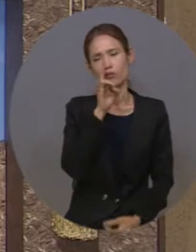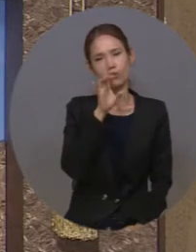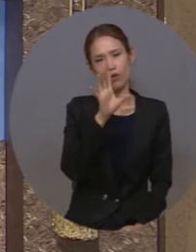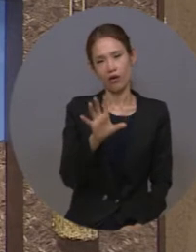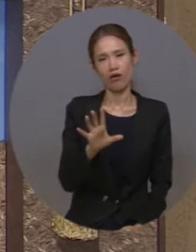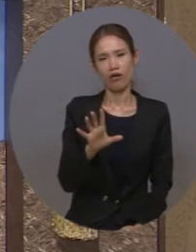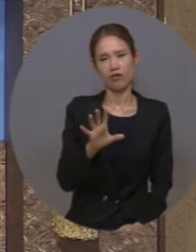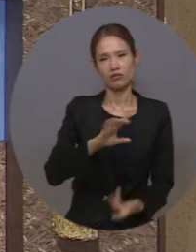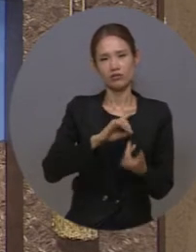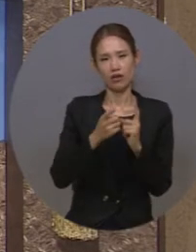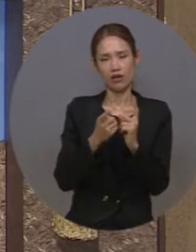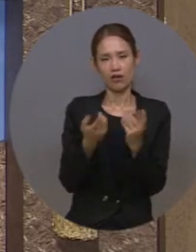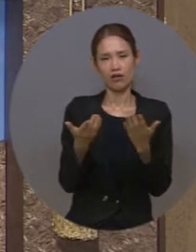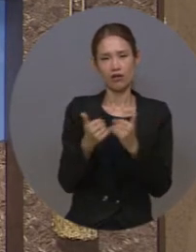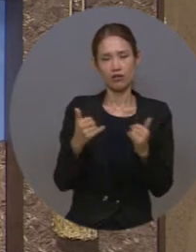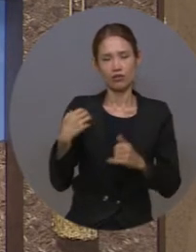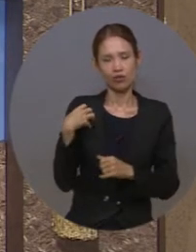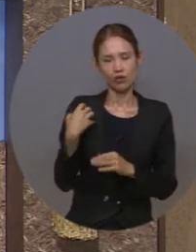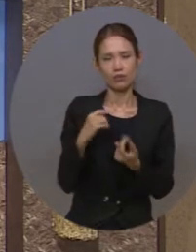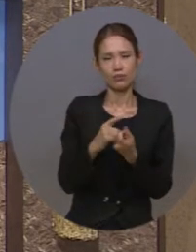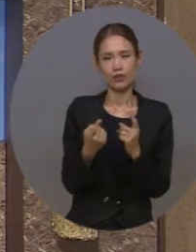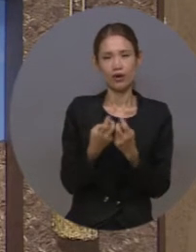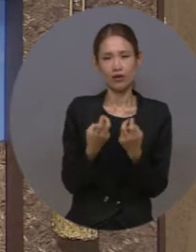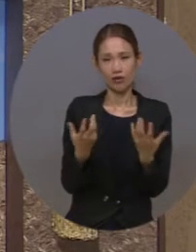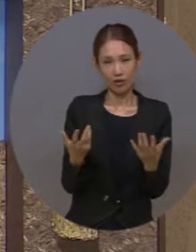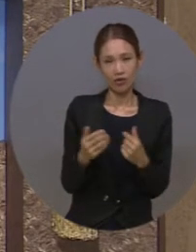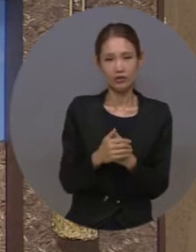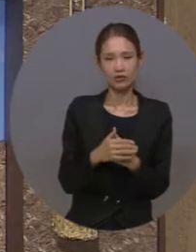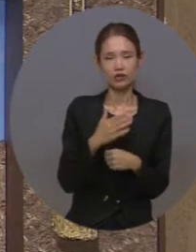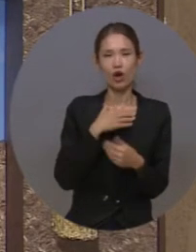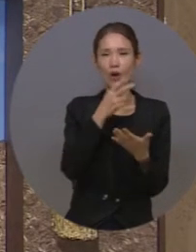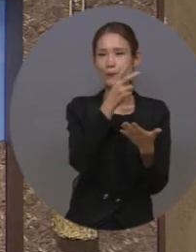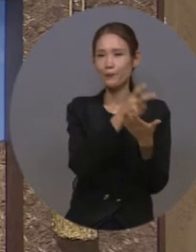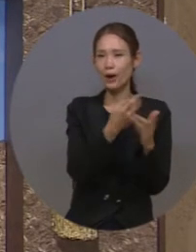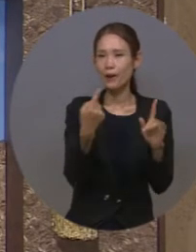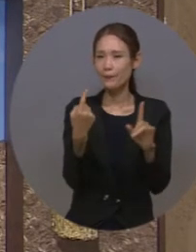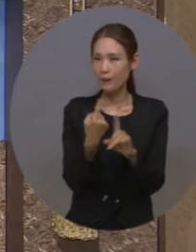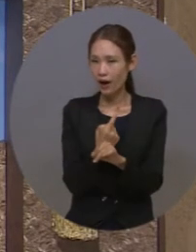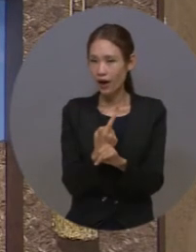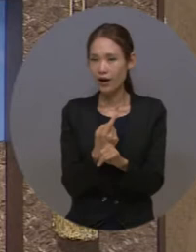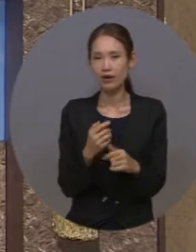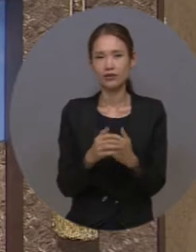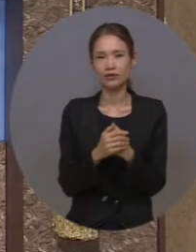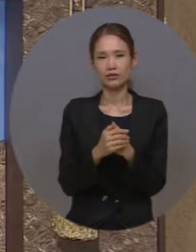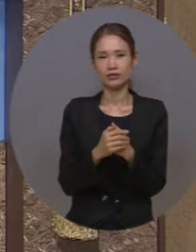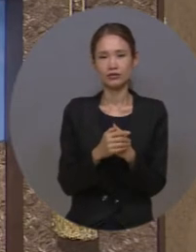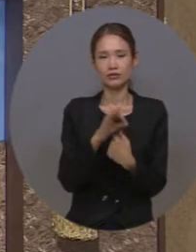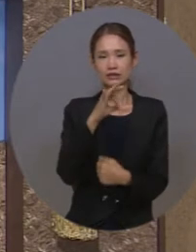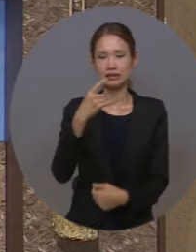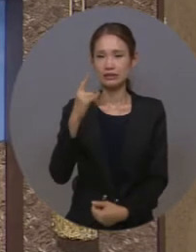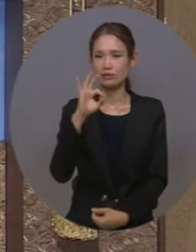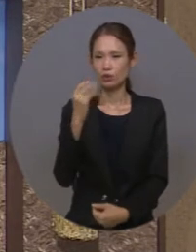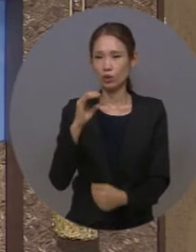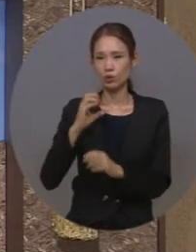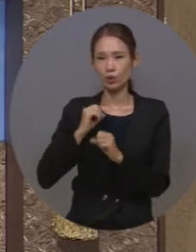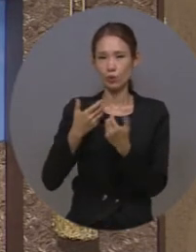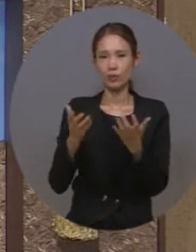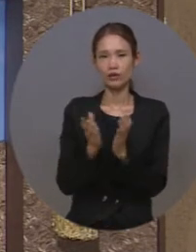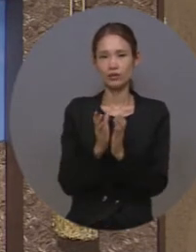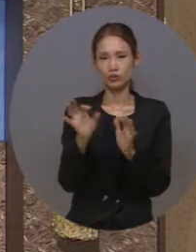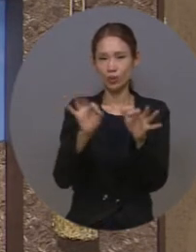네. 위해서 그렇게 할 그렇죠. 수밖에 없었던 예, 건데. 예. 그래서 이제 저희가 조례를 바꿔서 그것도 의용소방대들이 돈을 모는 것이